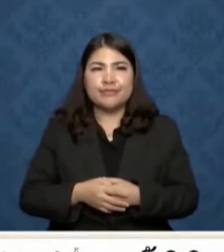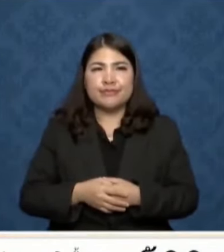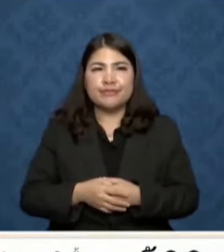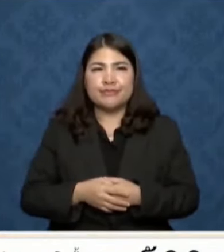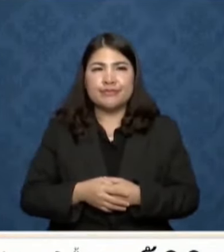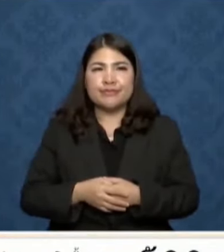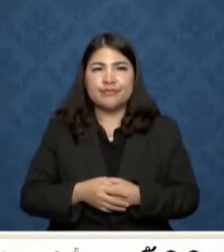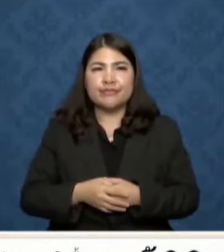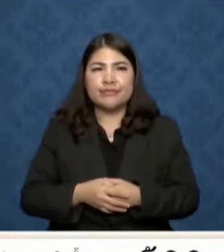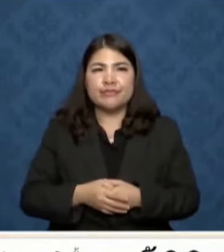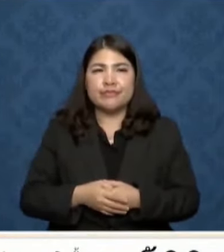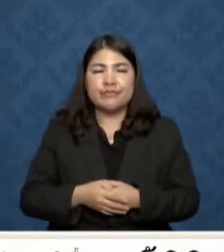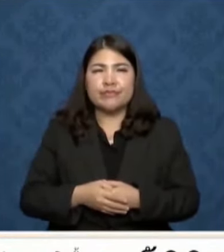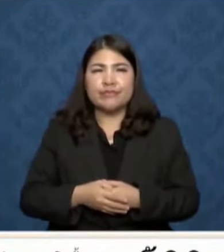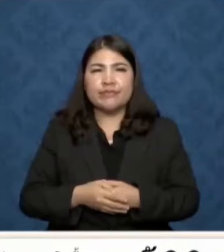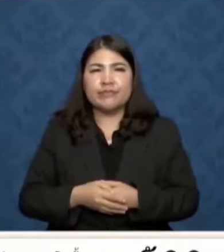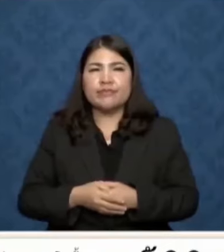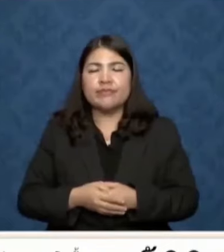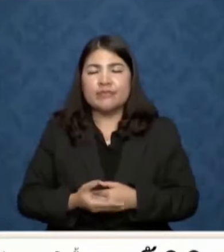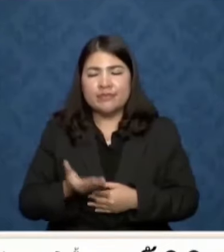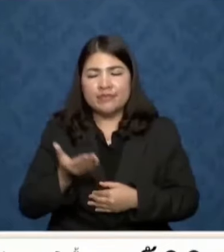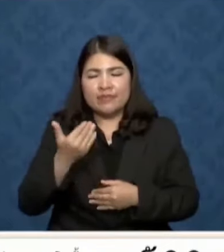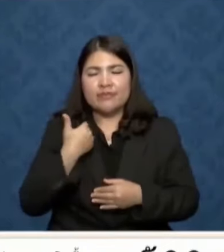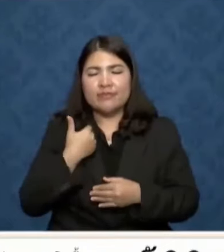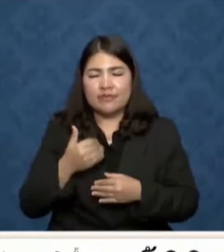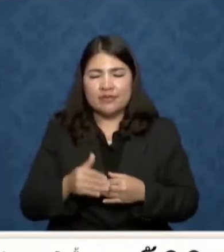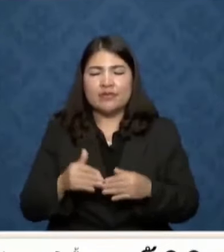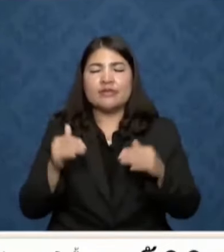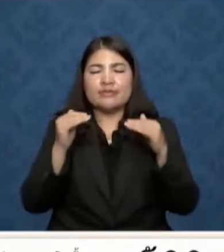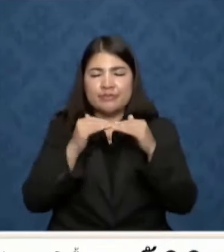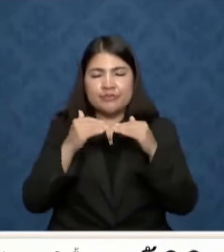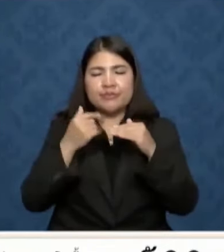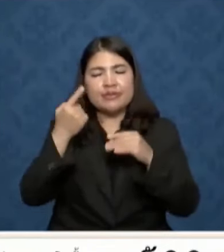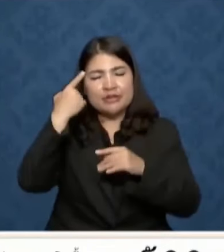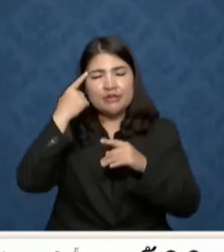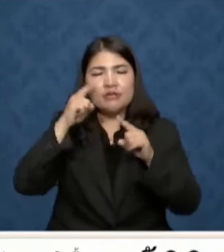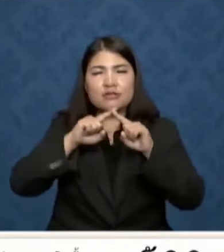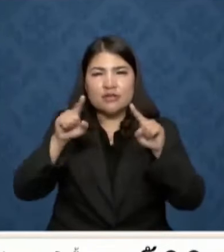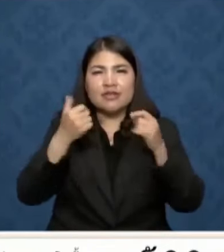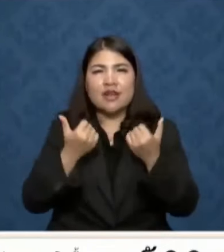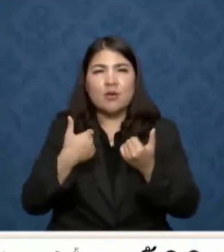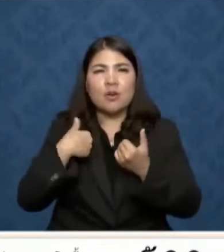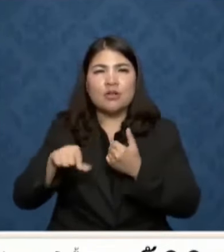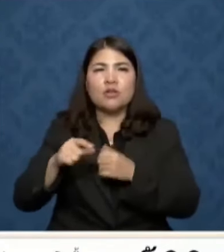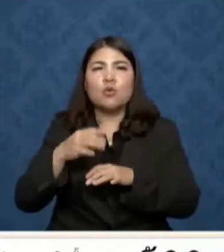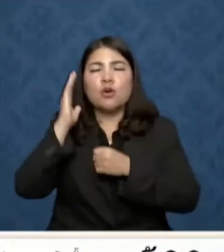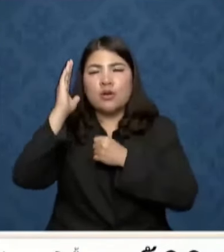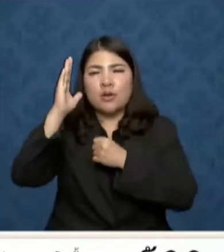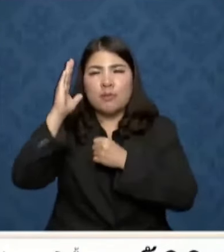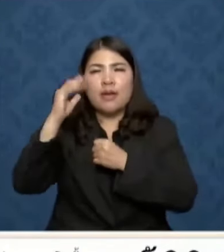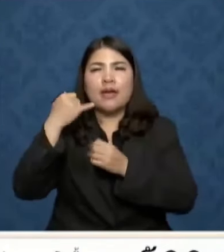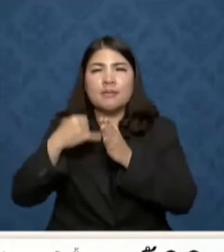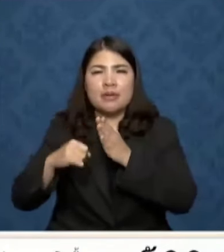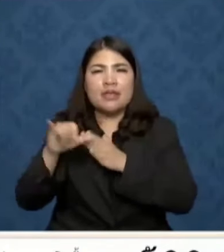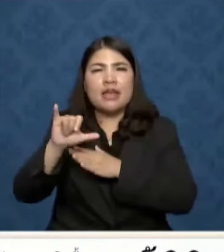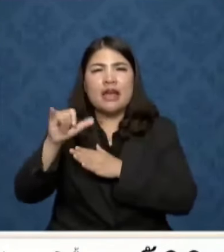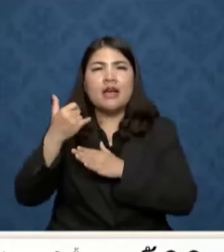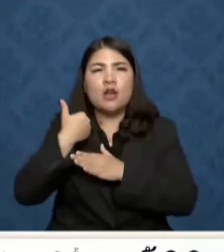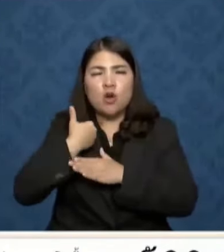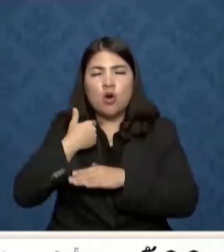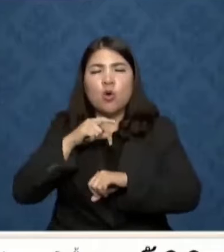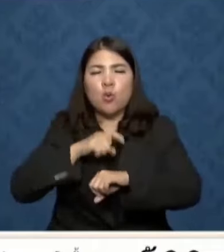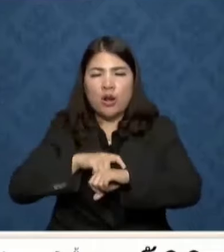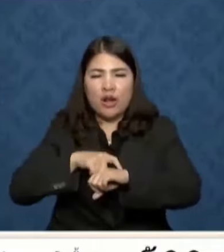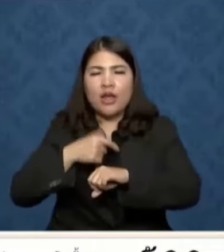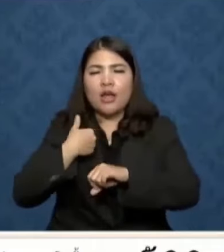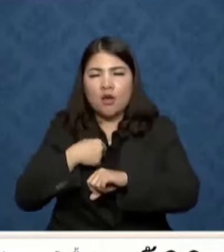ผมคิดว่าท่านมีสทธที่จะไม่เหนด้วยในเน้อหาได้แต่ท่านผู้พิปายยไมไดทำผดข้อบังครับแลวก็เวลาของท่านก็ยังรั